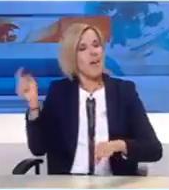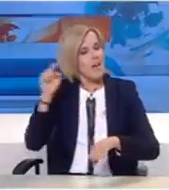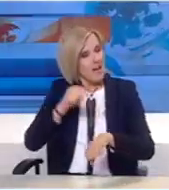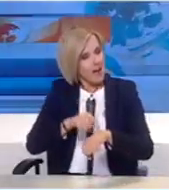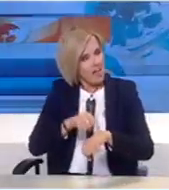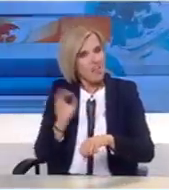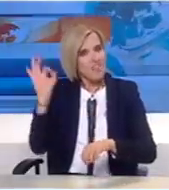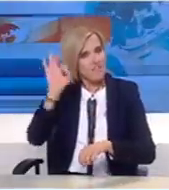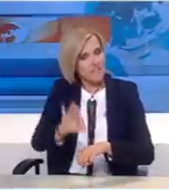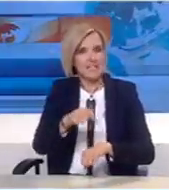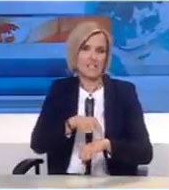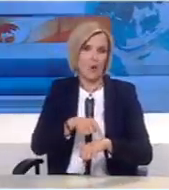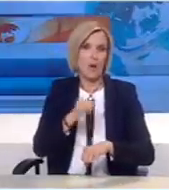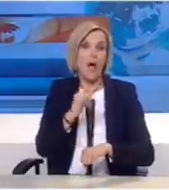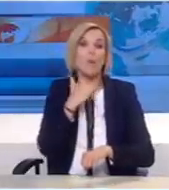είναι ακόμα.